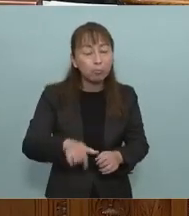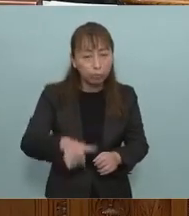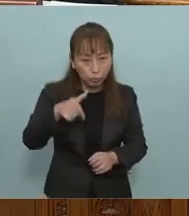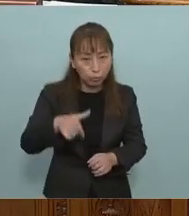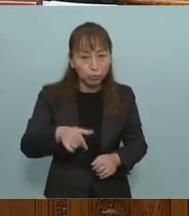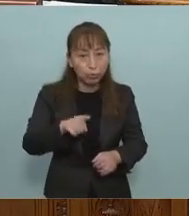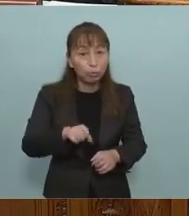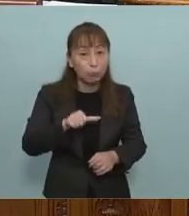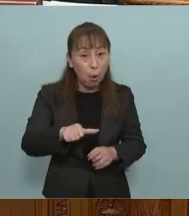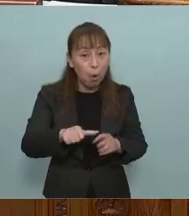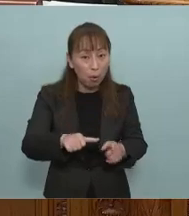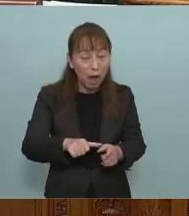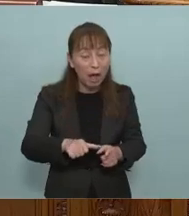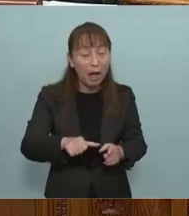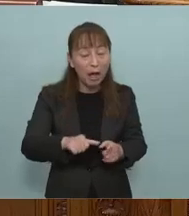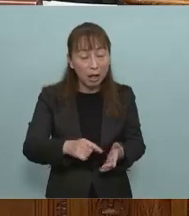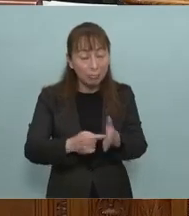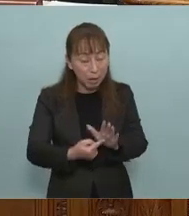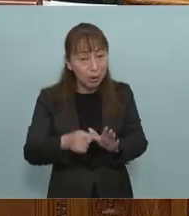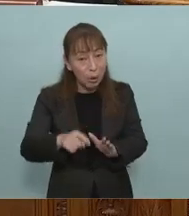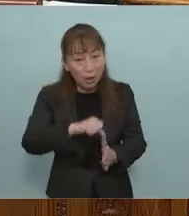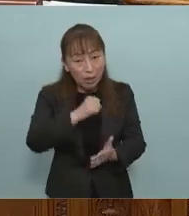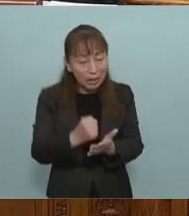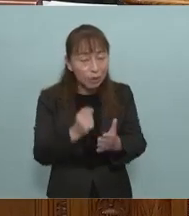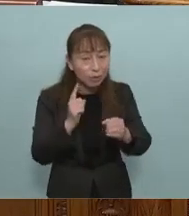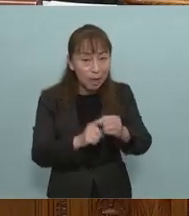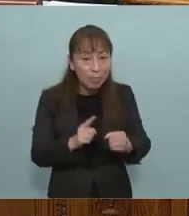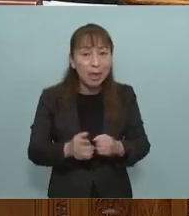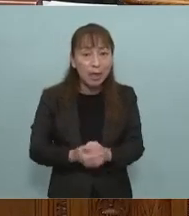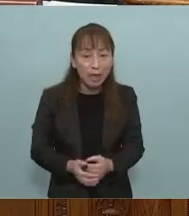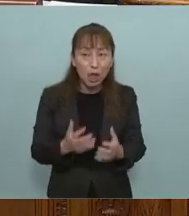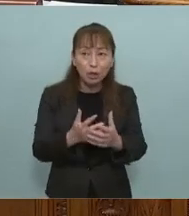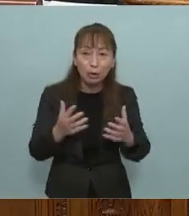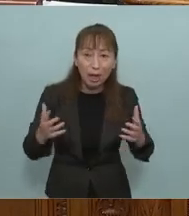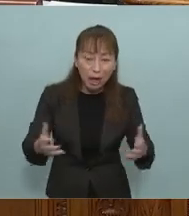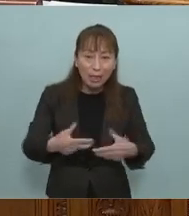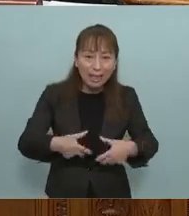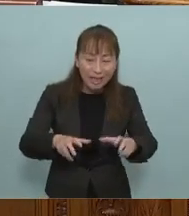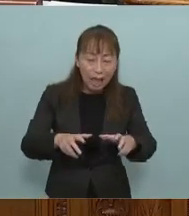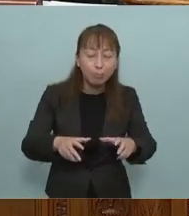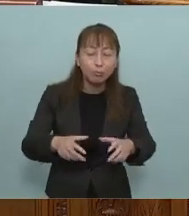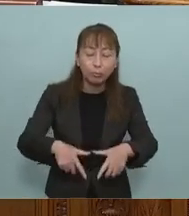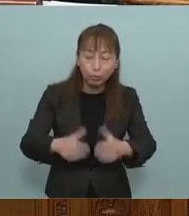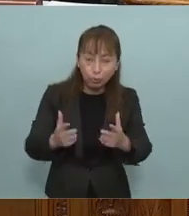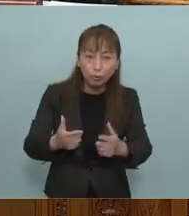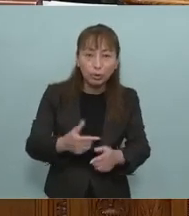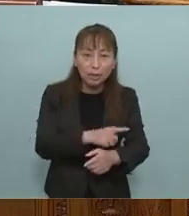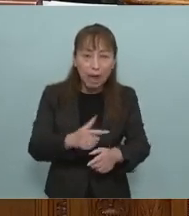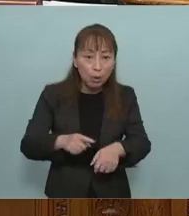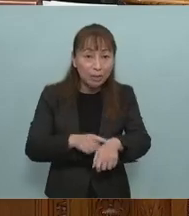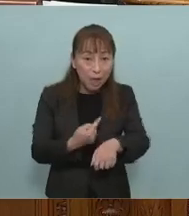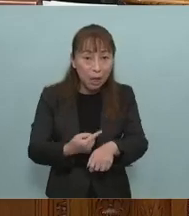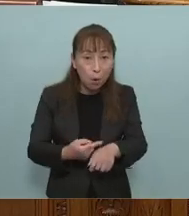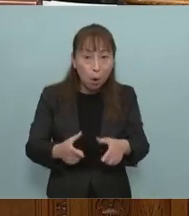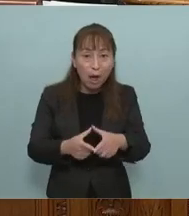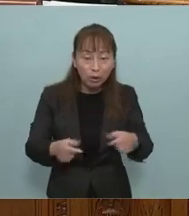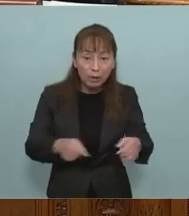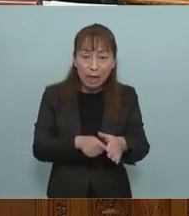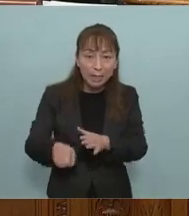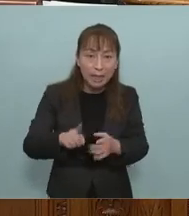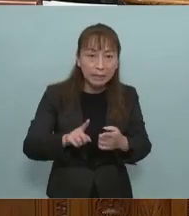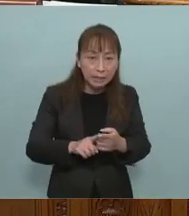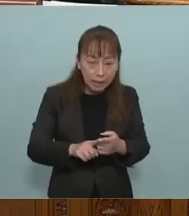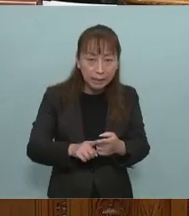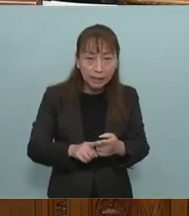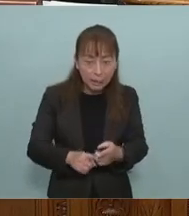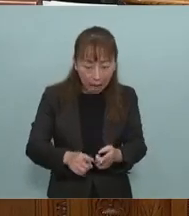この世界目標の達成に向けて、豊かな生物多様性を有する我が国が先進的な知見と経験